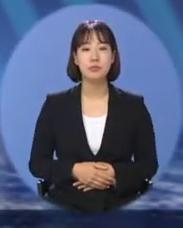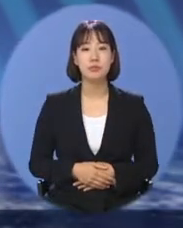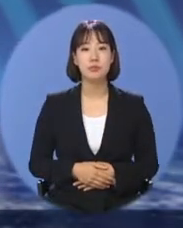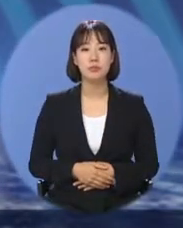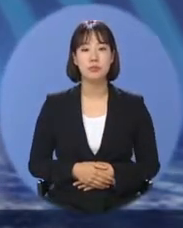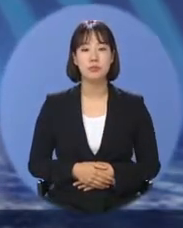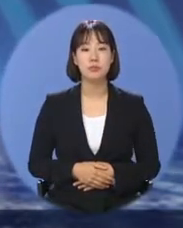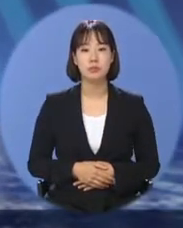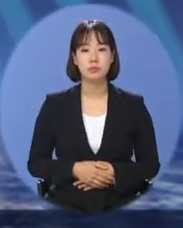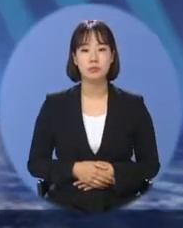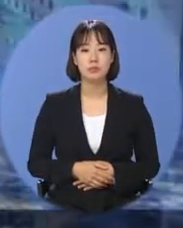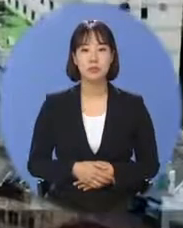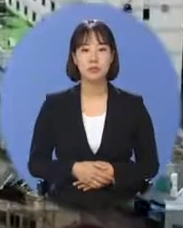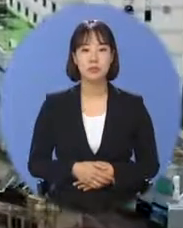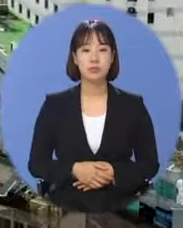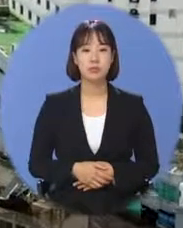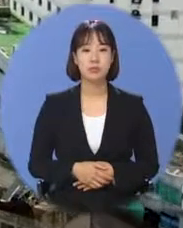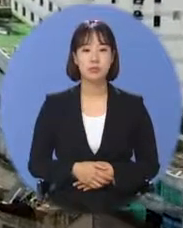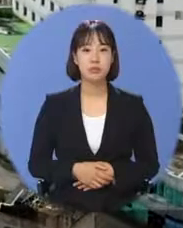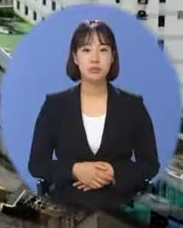보도입니다.